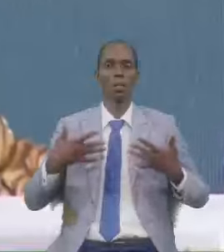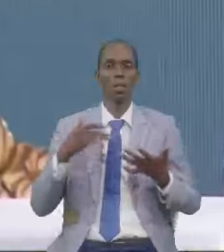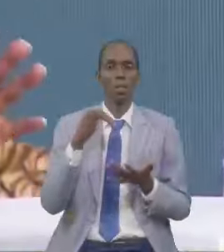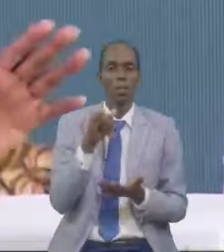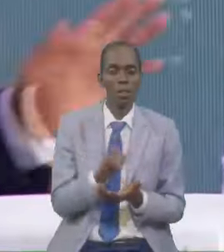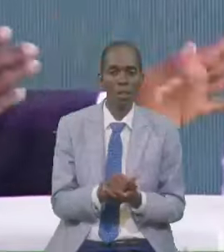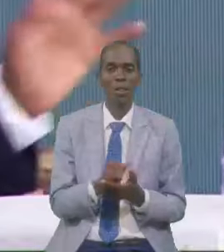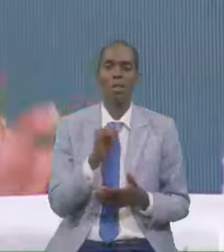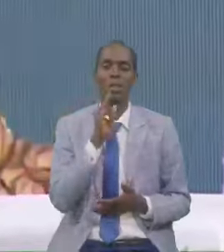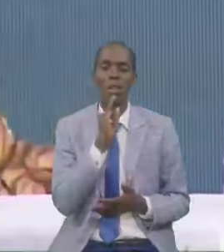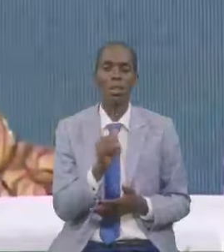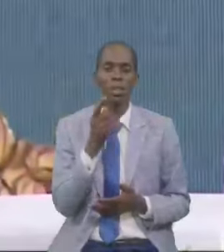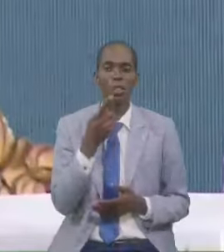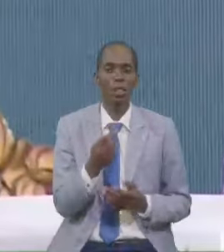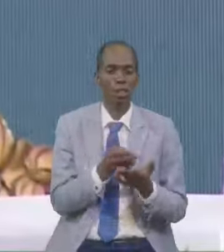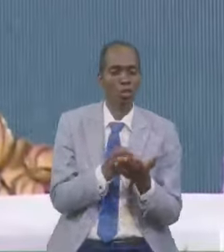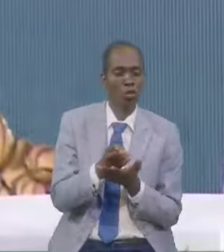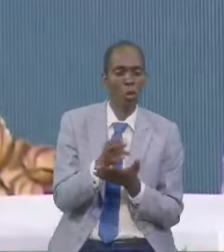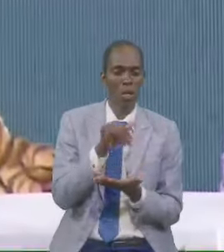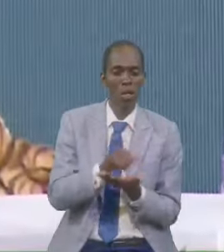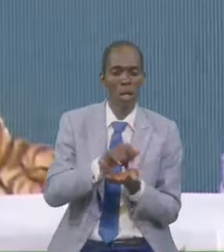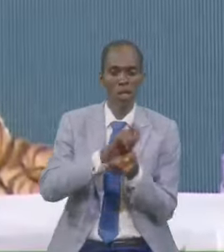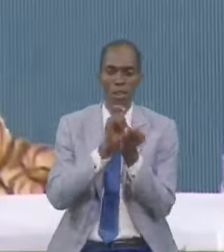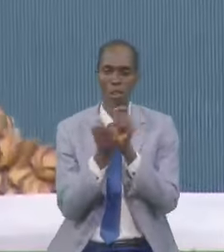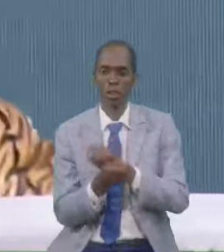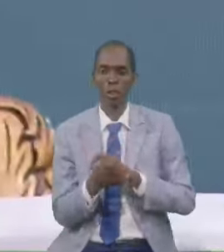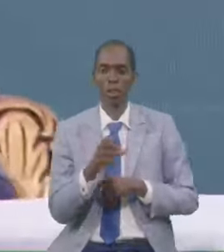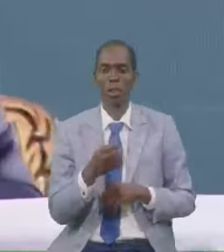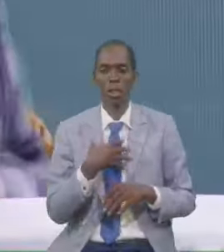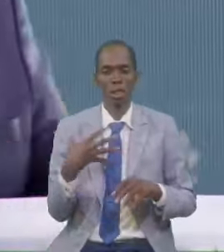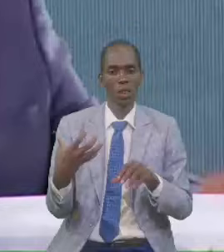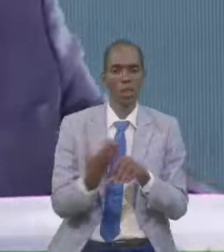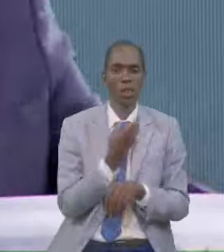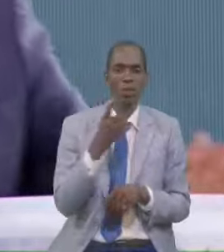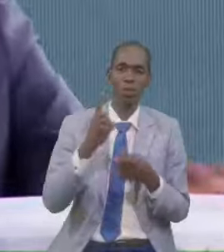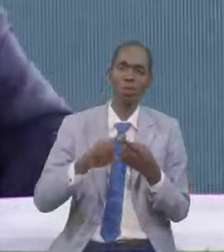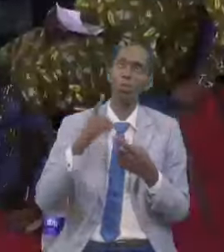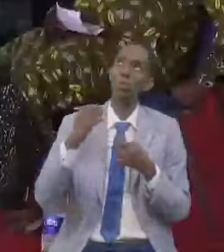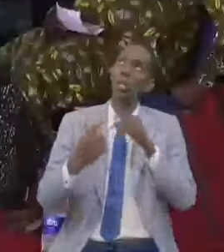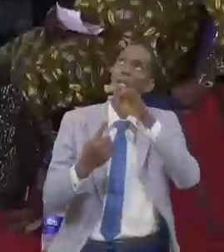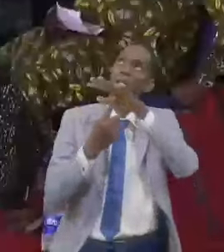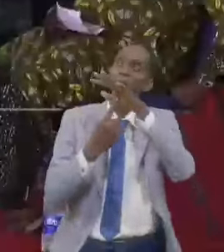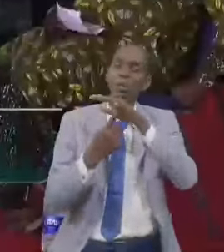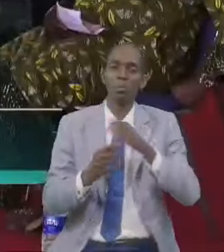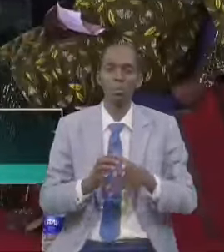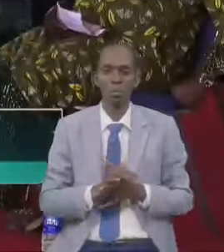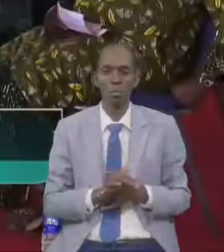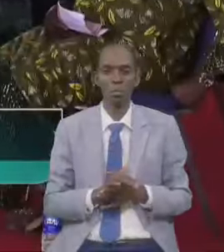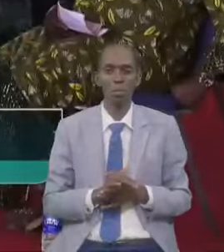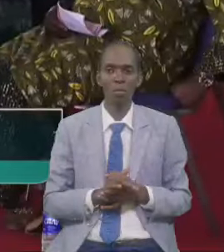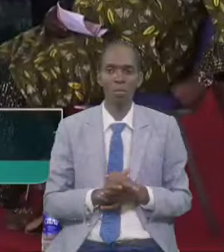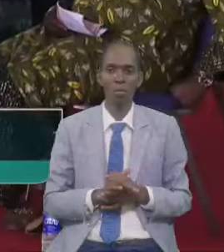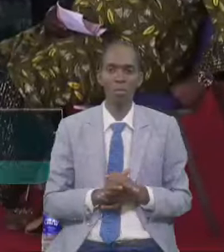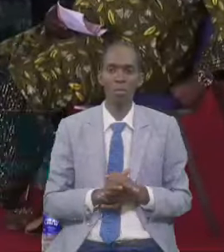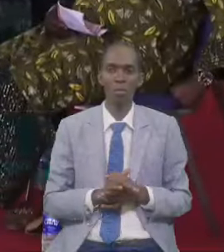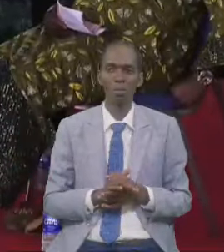ద ట్రూత్ దట్ ట్రాన్స్ఫార్మ్స్ అండ్ టేక్స్ యు టు ద టాప్. అది జీవితాన్ని రూపాంతరపరిచి ఉన్నతమైన స్థానానికి